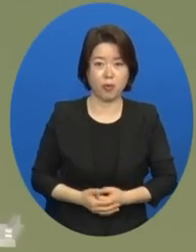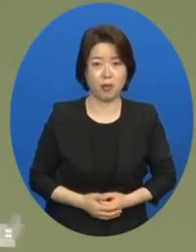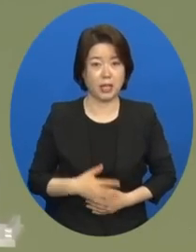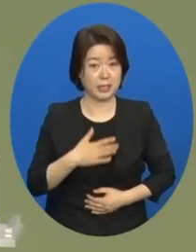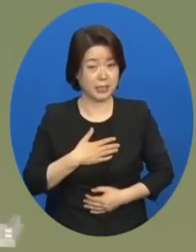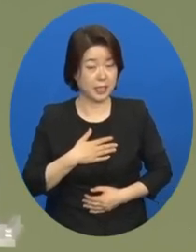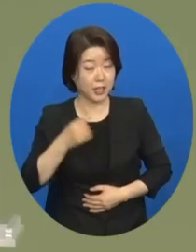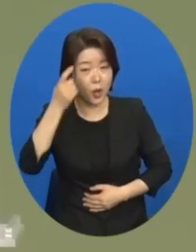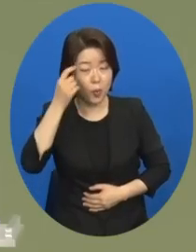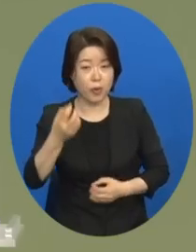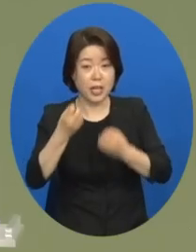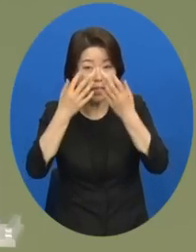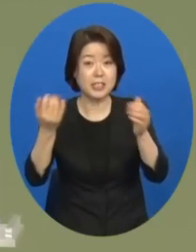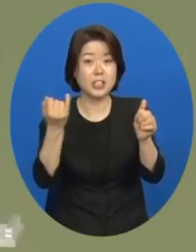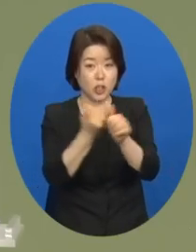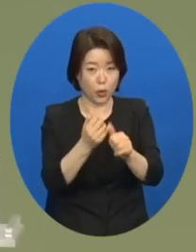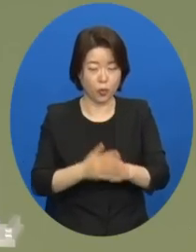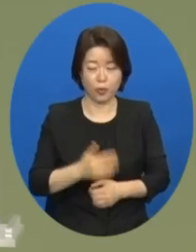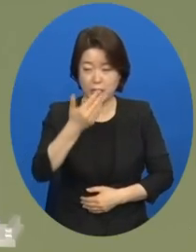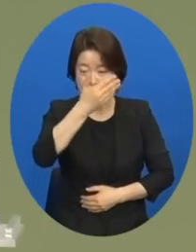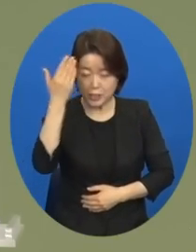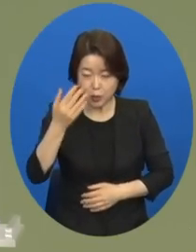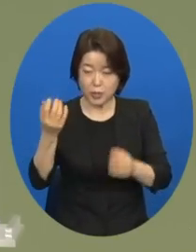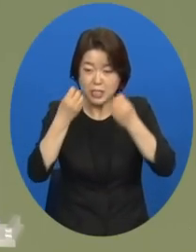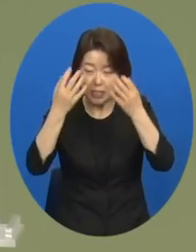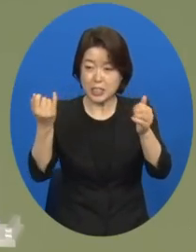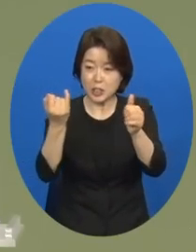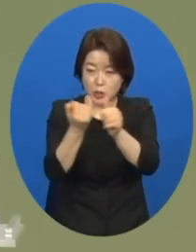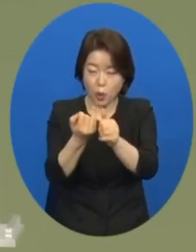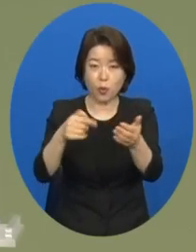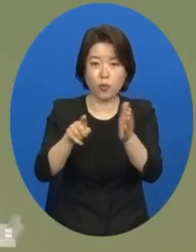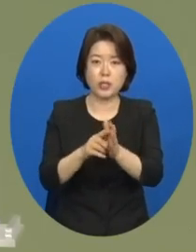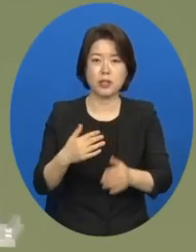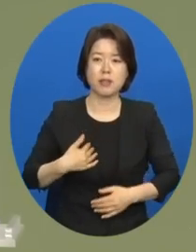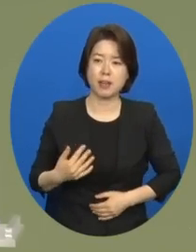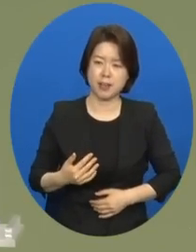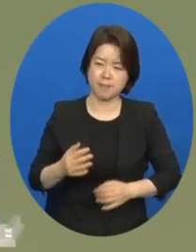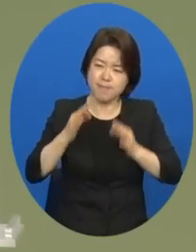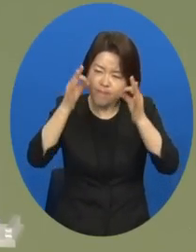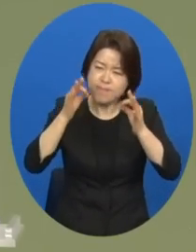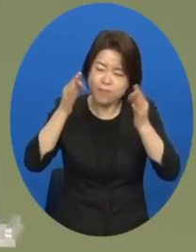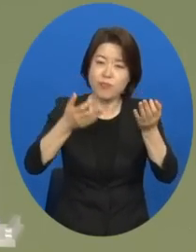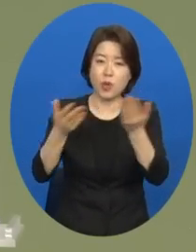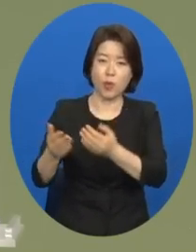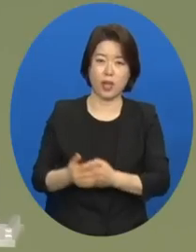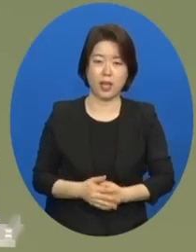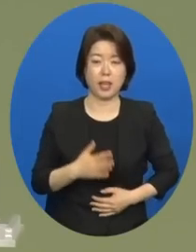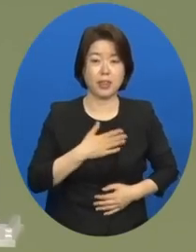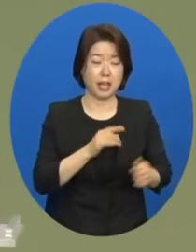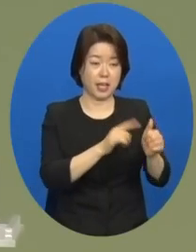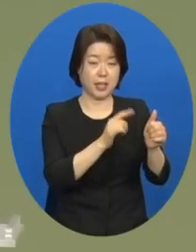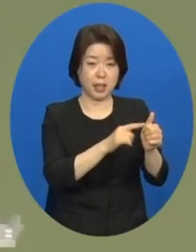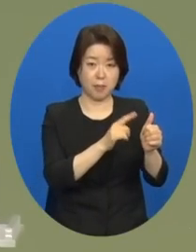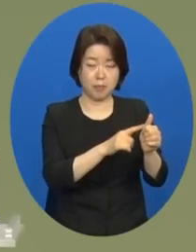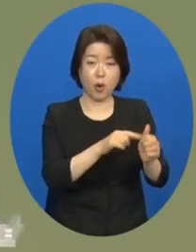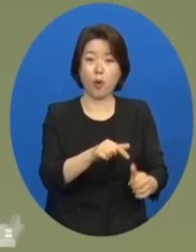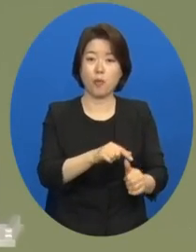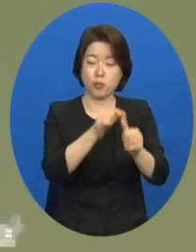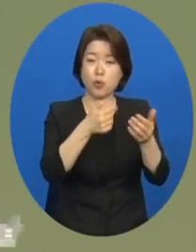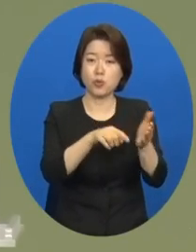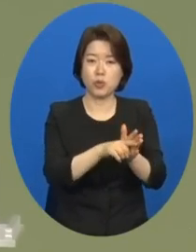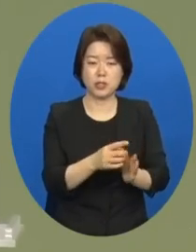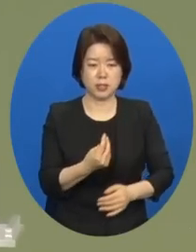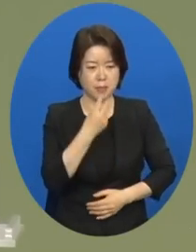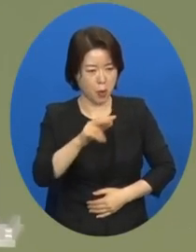우리 청년들의 신결혼을 위해서 진짜 목숨을 걸어요 우리 남편의 구원을 위해서 목숨을 걸었어요 예